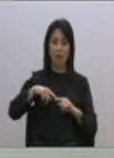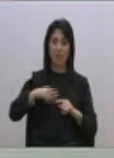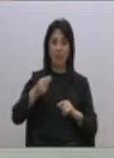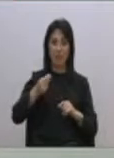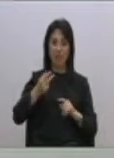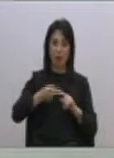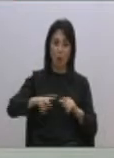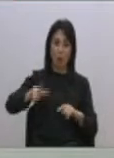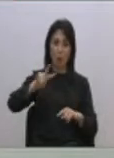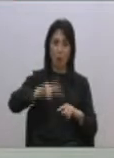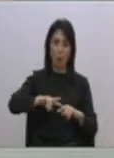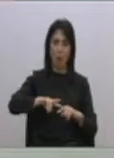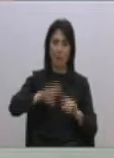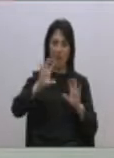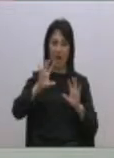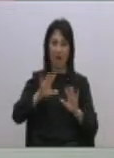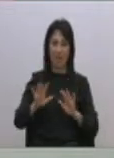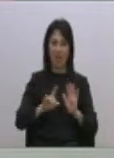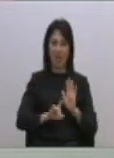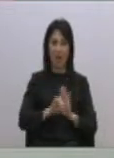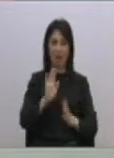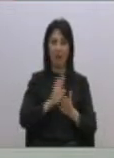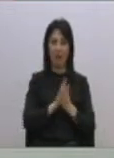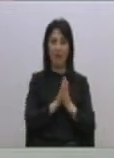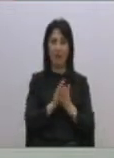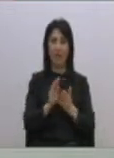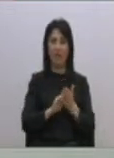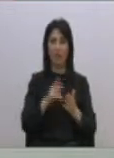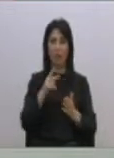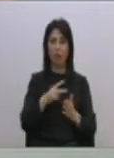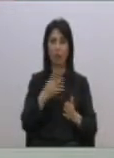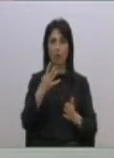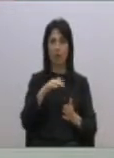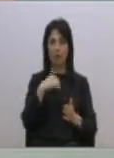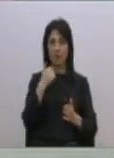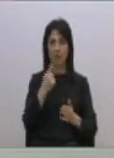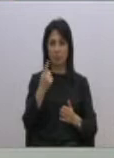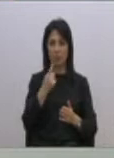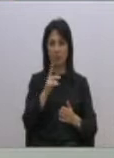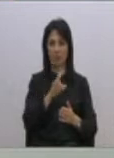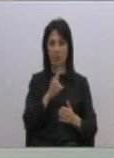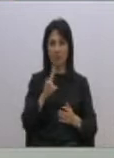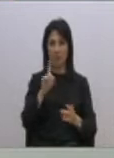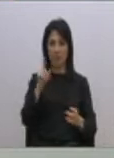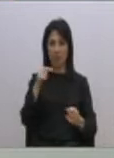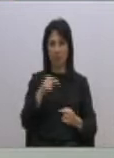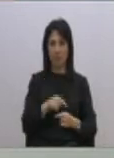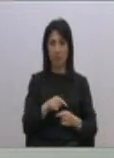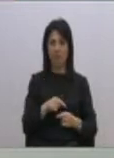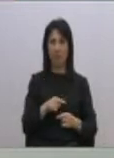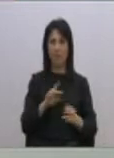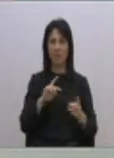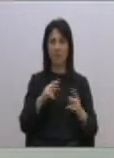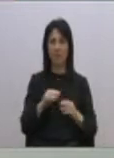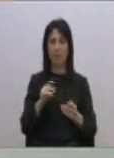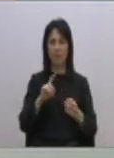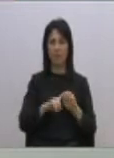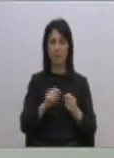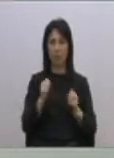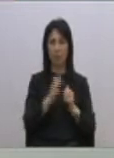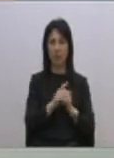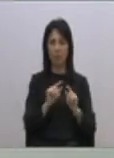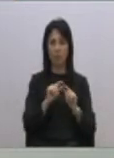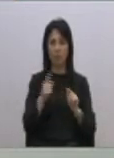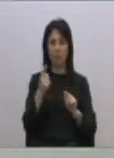tahi s-au urmat eu de novit. Canonii s-au mocmet de bisoada, ca aici erau sorieta, s-au zdat, trițili, spiroli, iulis, ce s-a vamisat. Sulebe mi șeho, met cu de